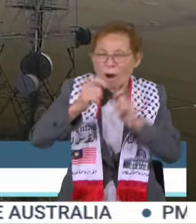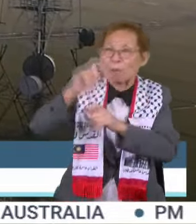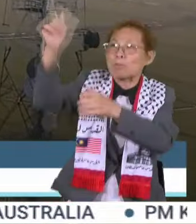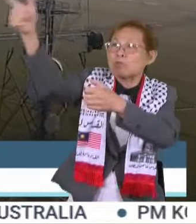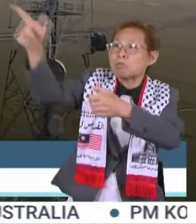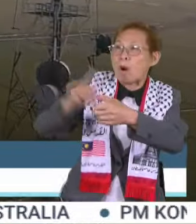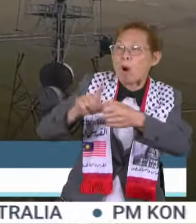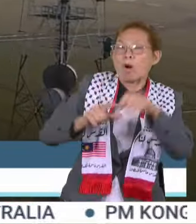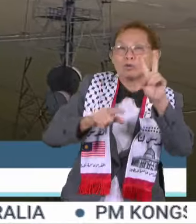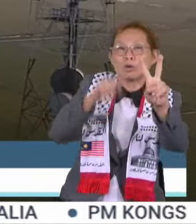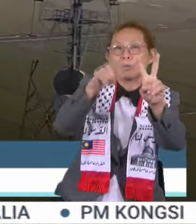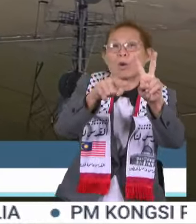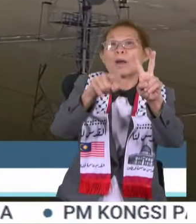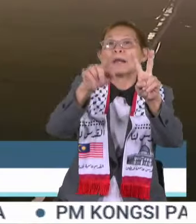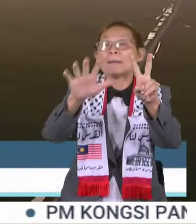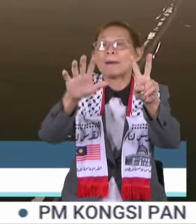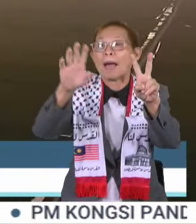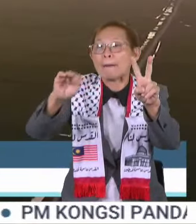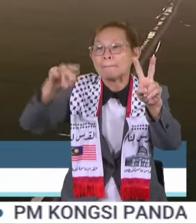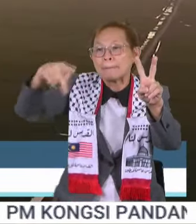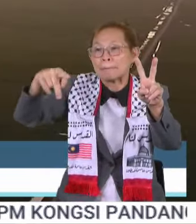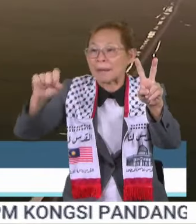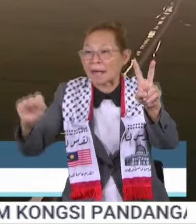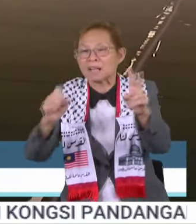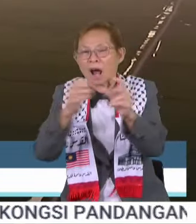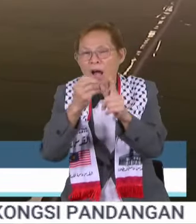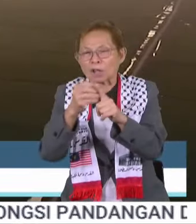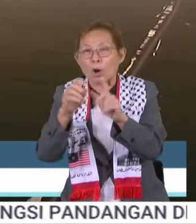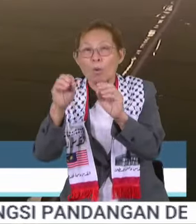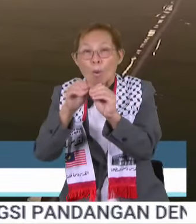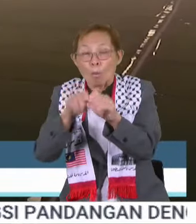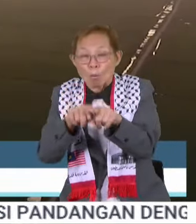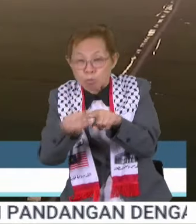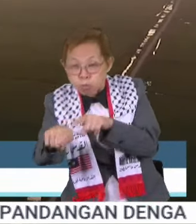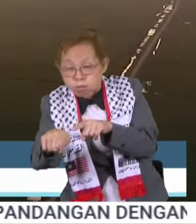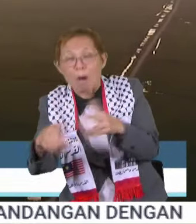pada 2.5 Mbps atau lebih tinggi. Tetapi